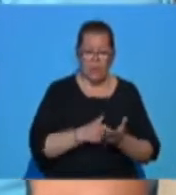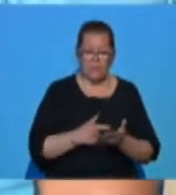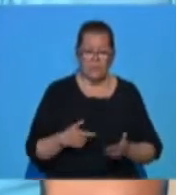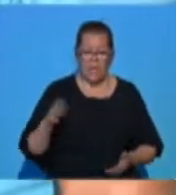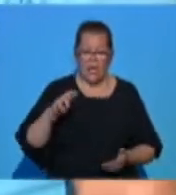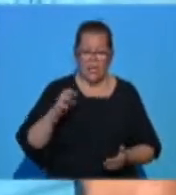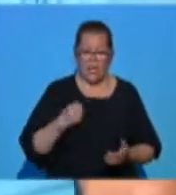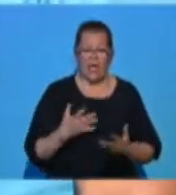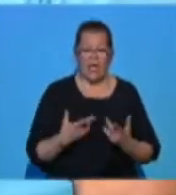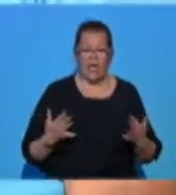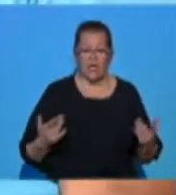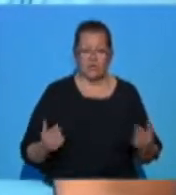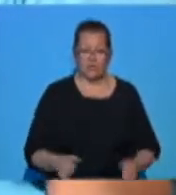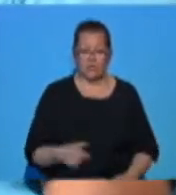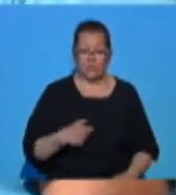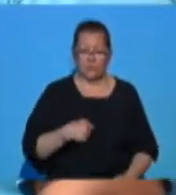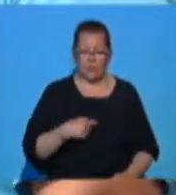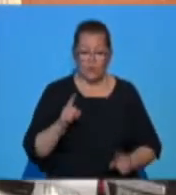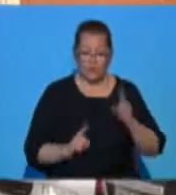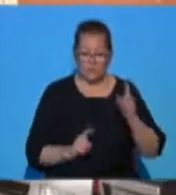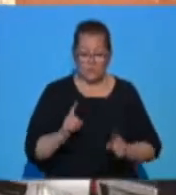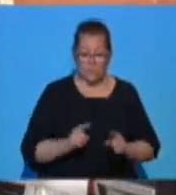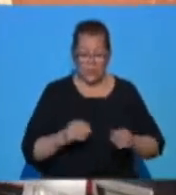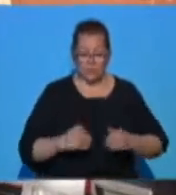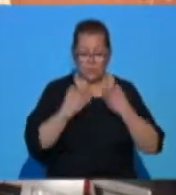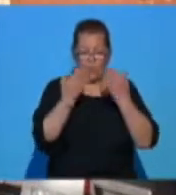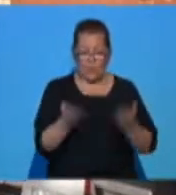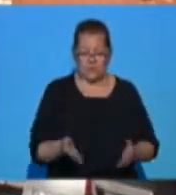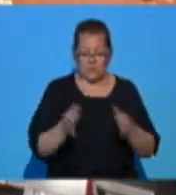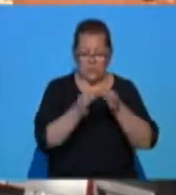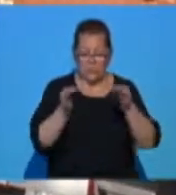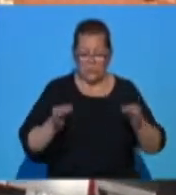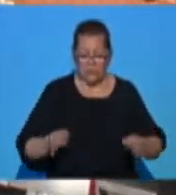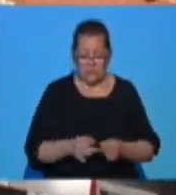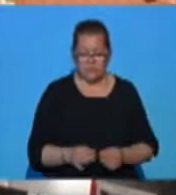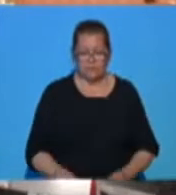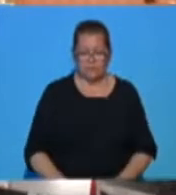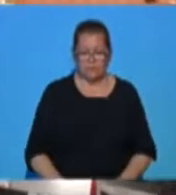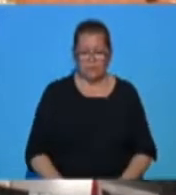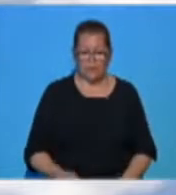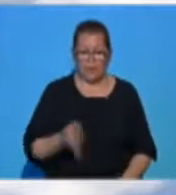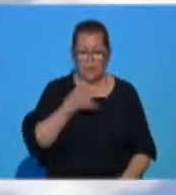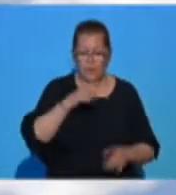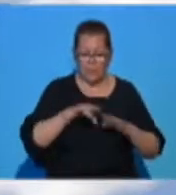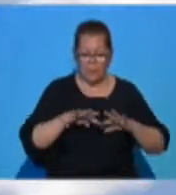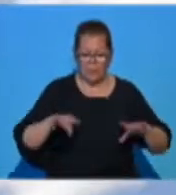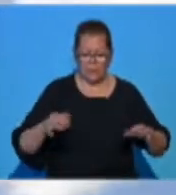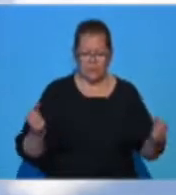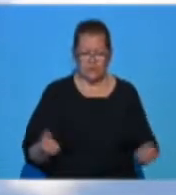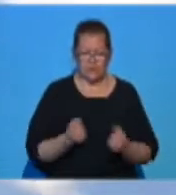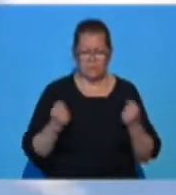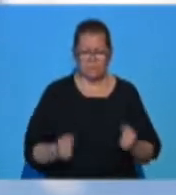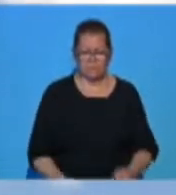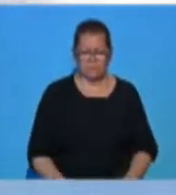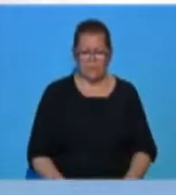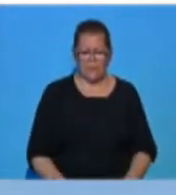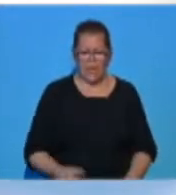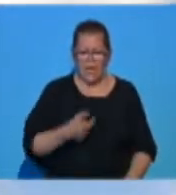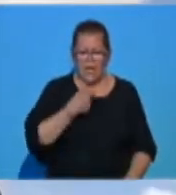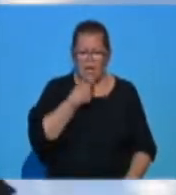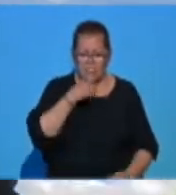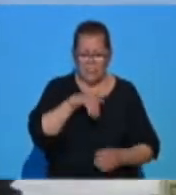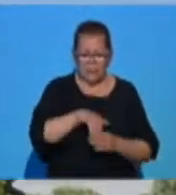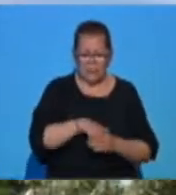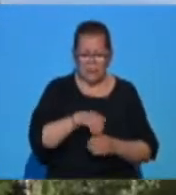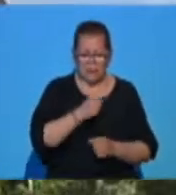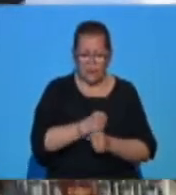pot intra în drepturi fără această adeverință. Oamenii cred că este vorba de o birocrație inutilă, pentru că oricum vechimea lor este stipulată pe cartea